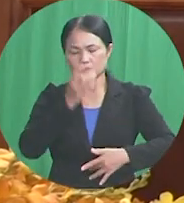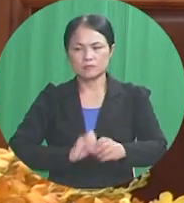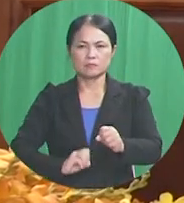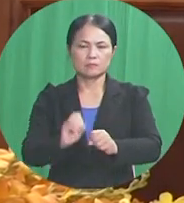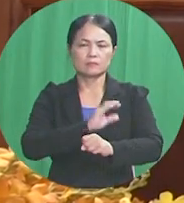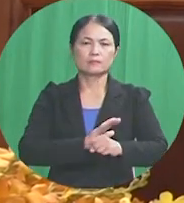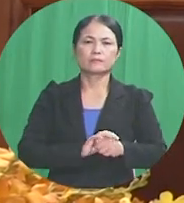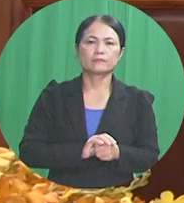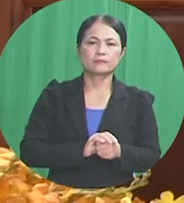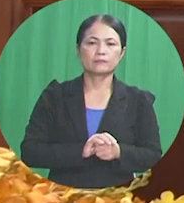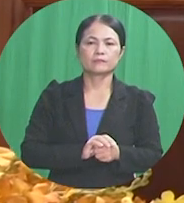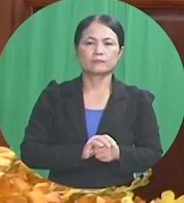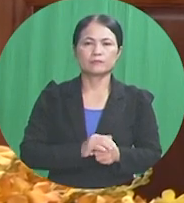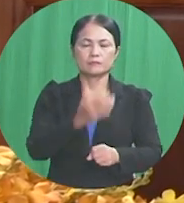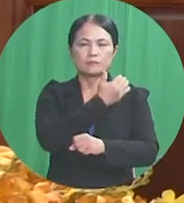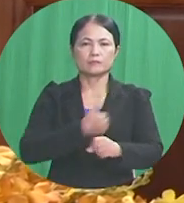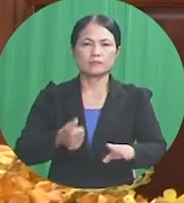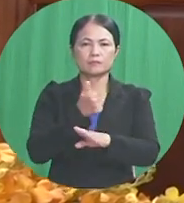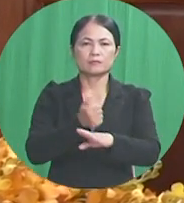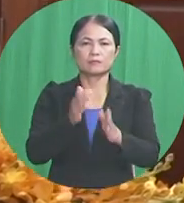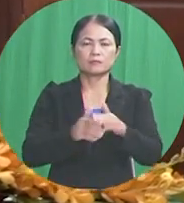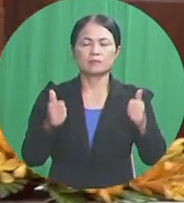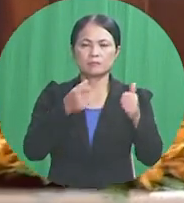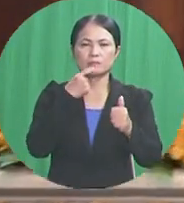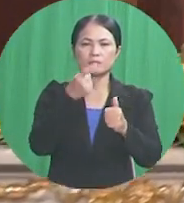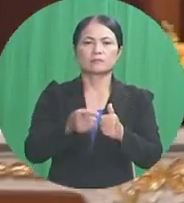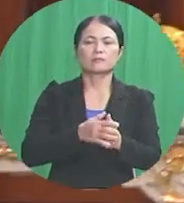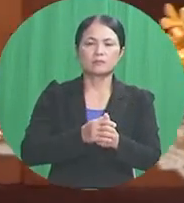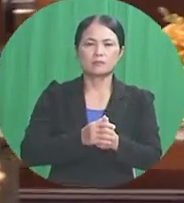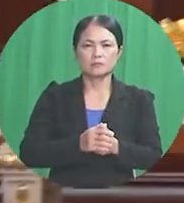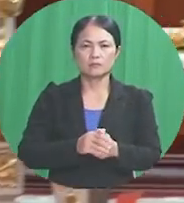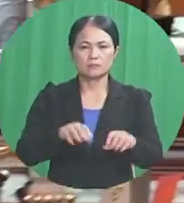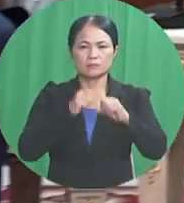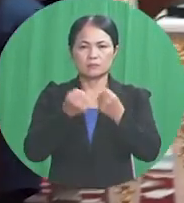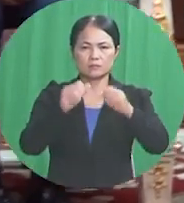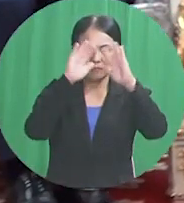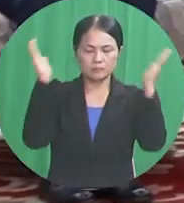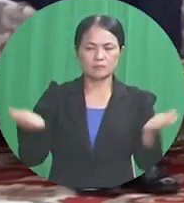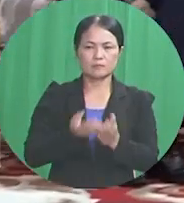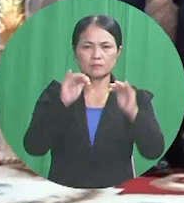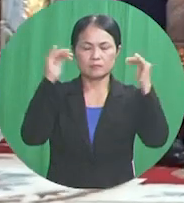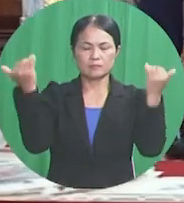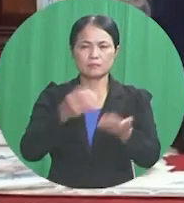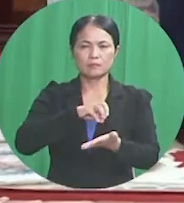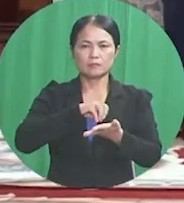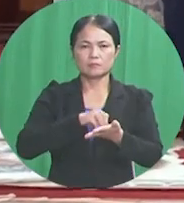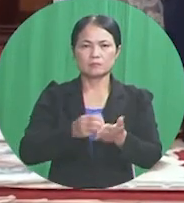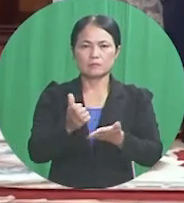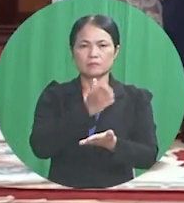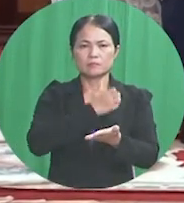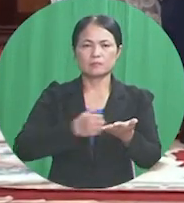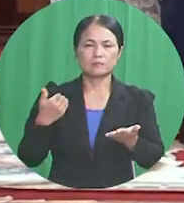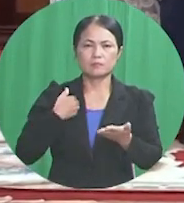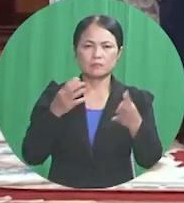ดดับประบุนสำนักประธานรัฐสภาบานเลือกหลังถ่าองกาสหประชาชาติเชื่อสถาบันสโนลได้ดาวตูนิตีด